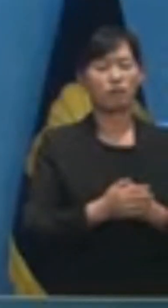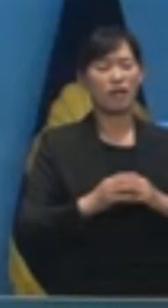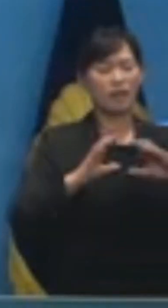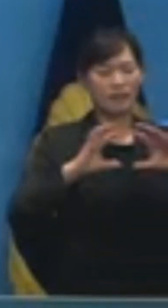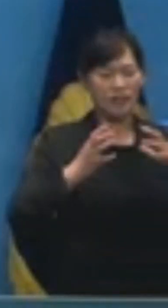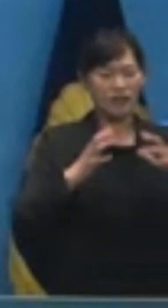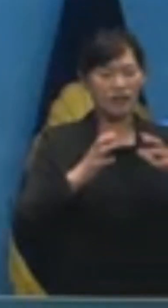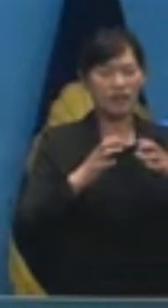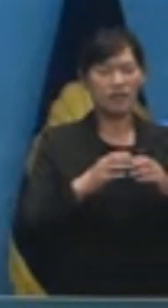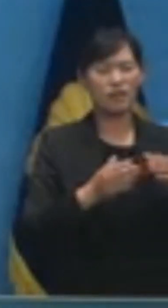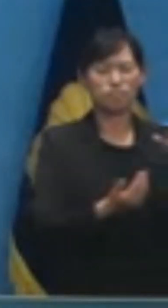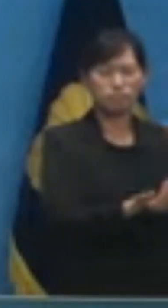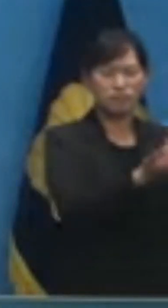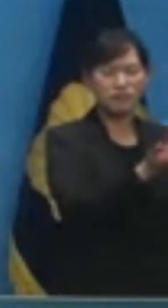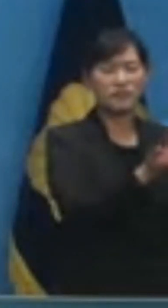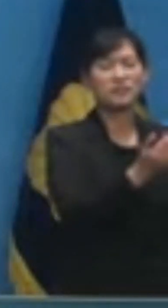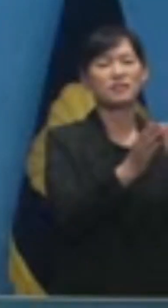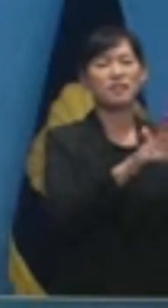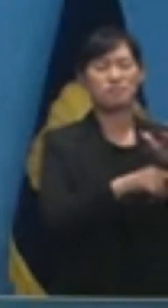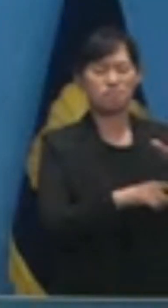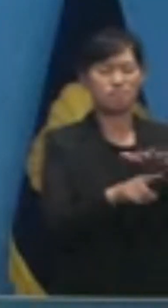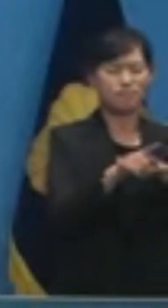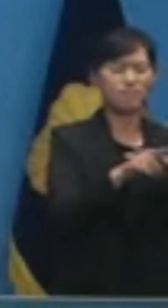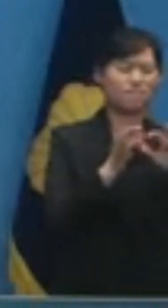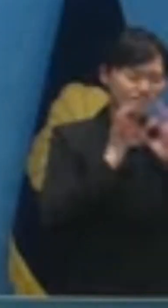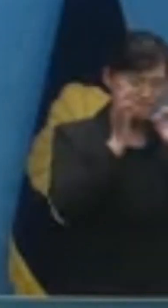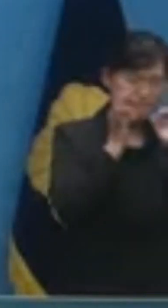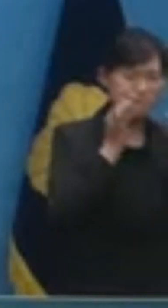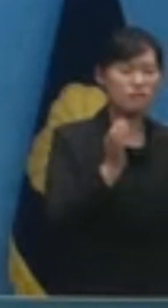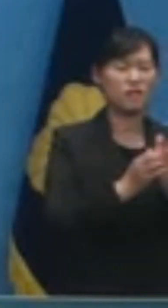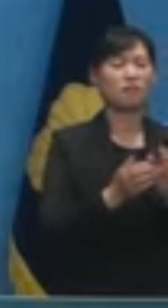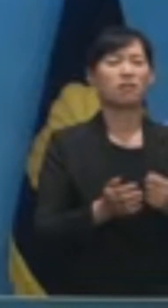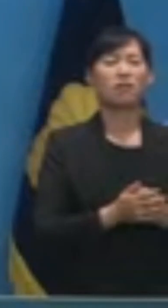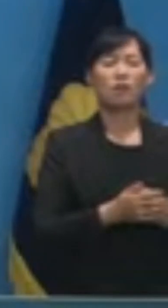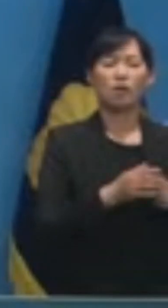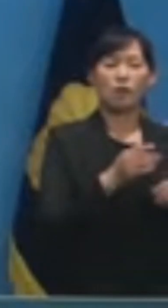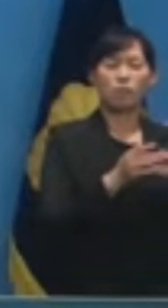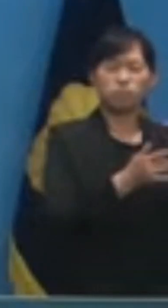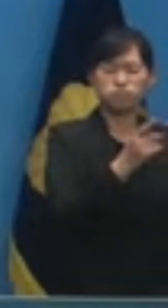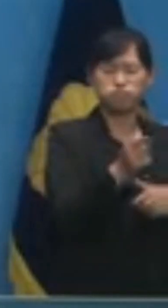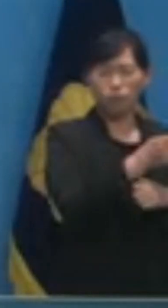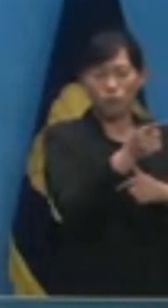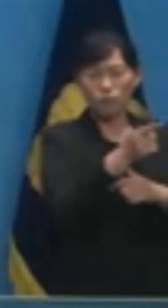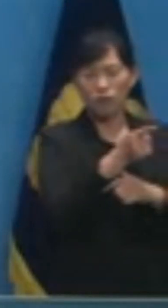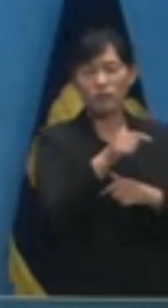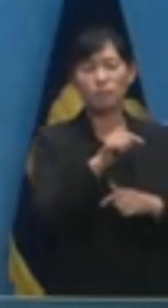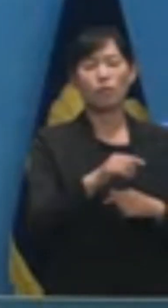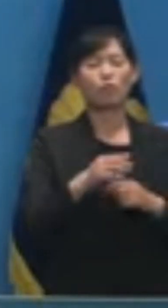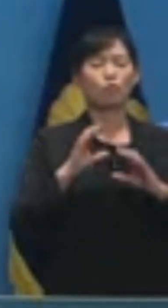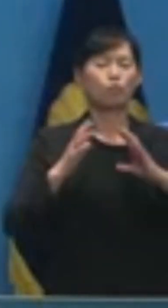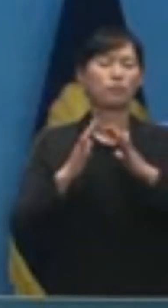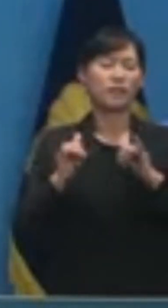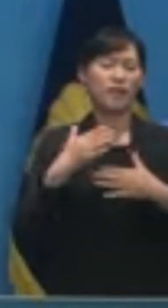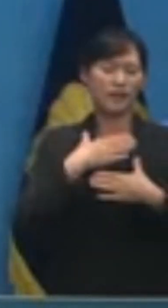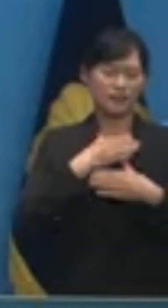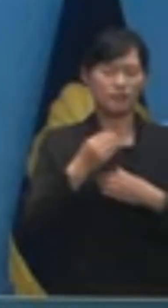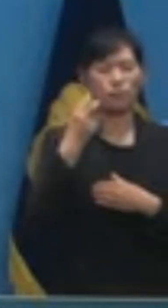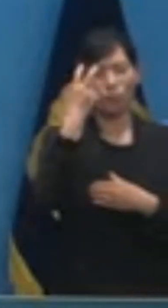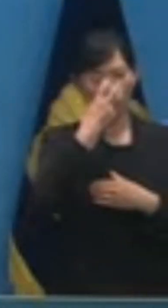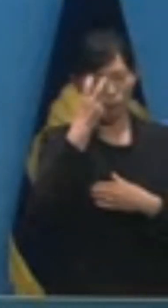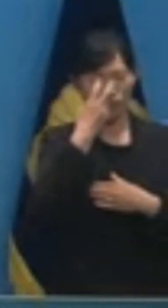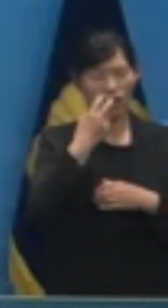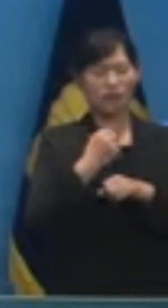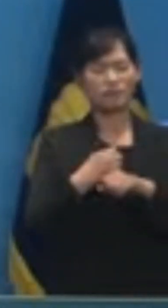국가적 재난 현장의 최전선에서 고군분투해 왔다. 이는 소방이야말로 국민의 생명과 안전을 지키는 최후의 보루인